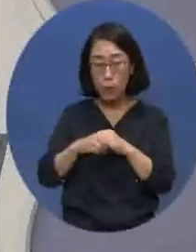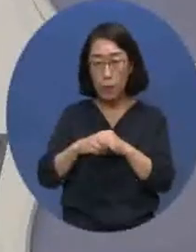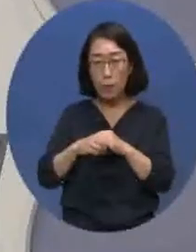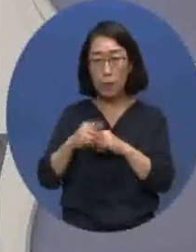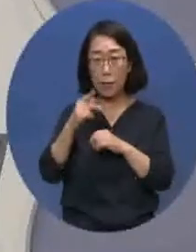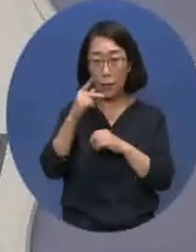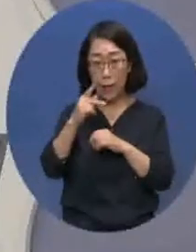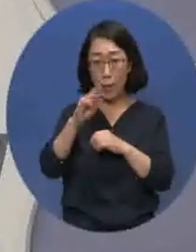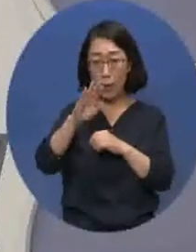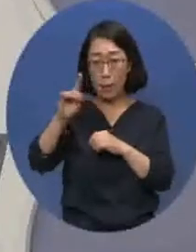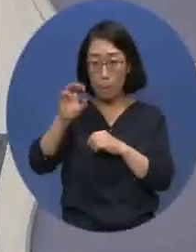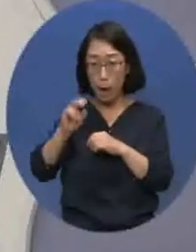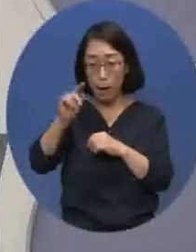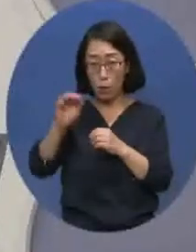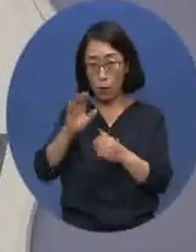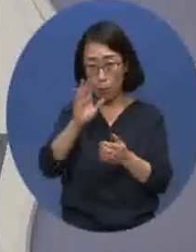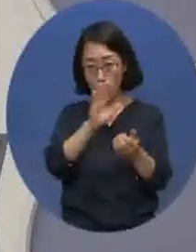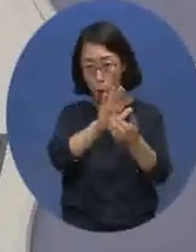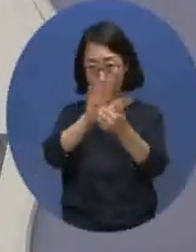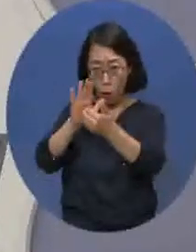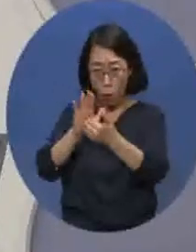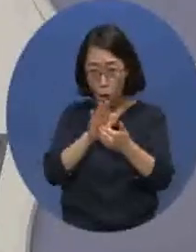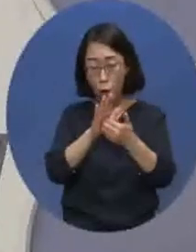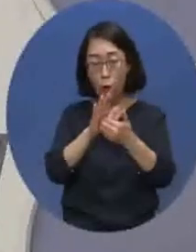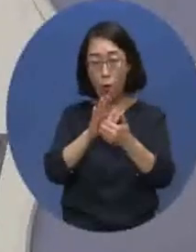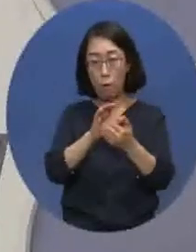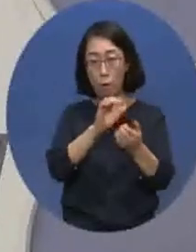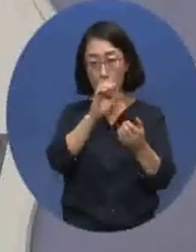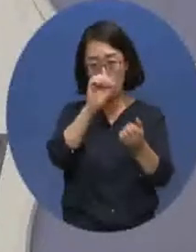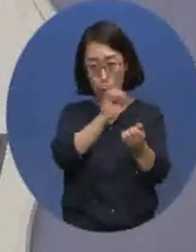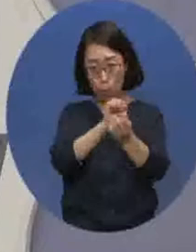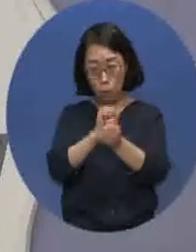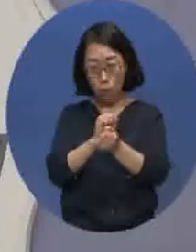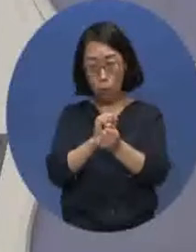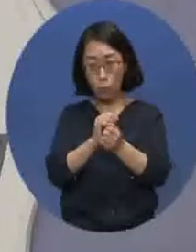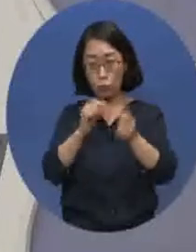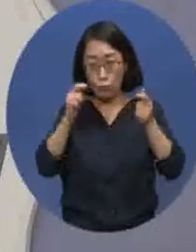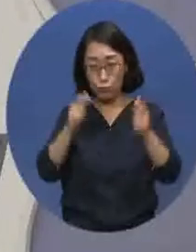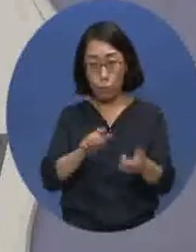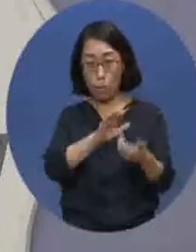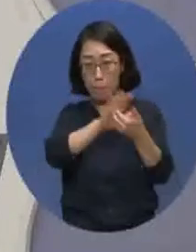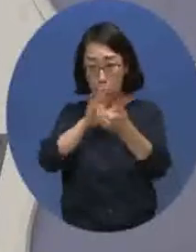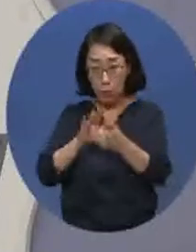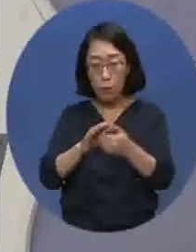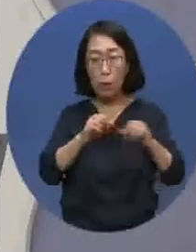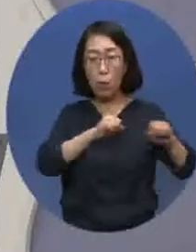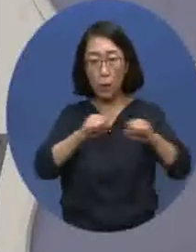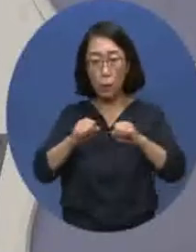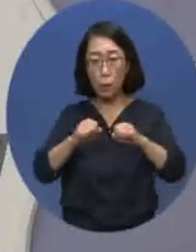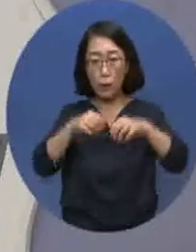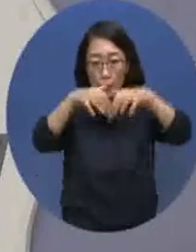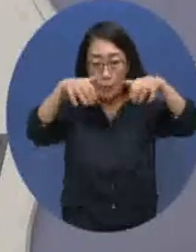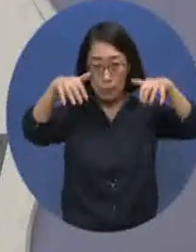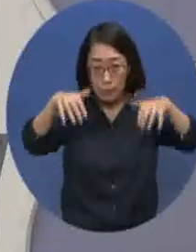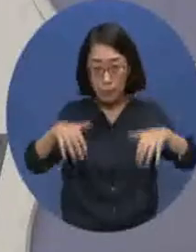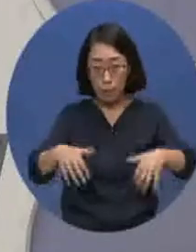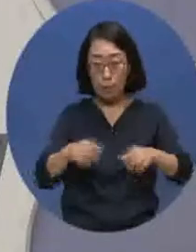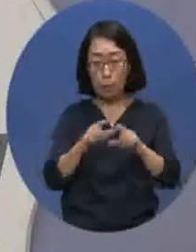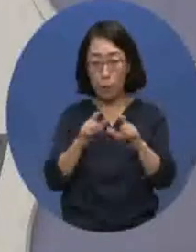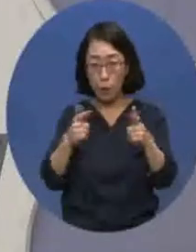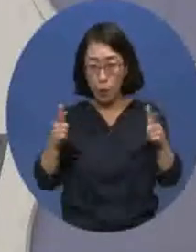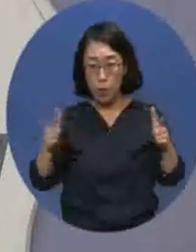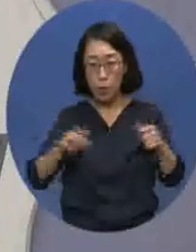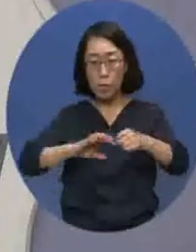방역 이라 해서 대한민국의 방역에 체계 또 시스템 활동하는 영역 이런 것들에 대해서